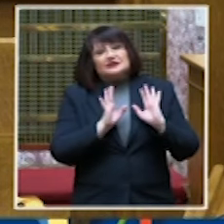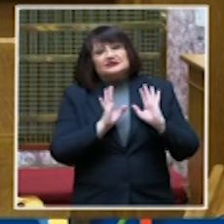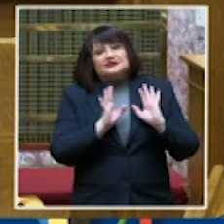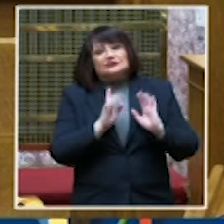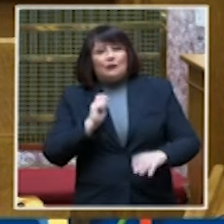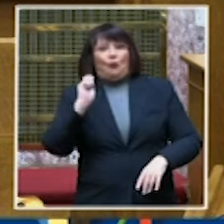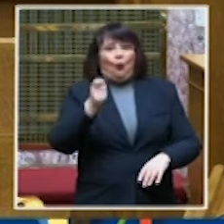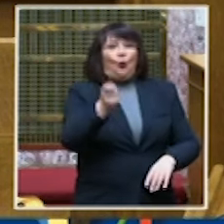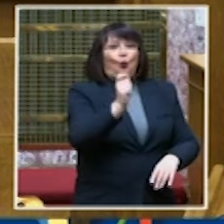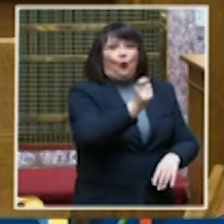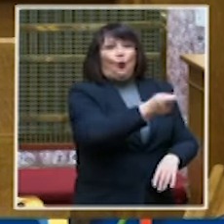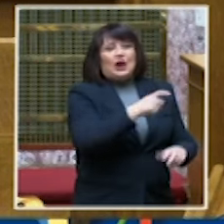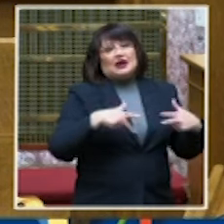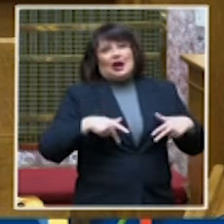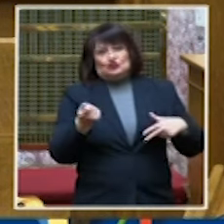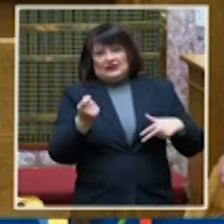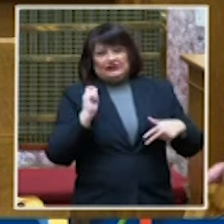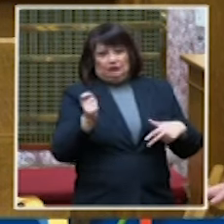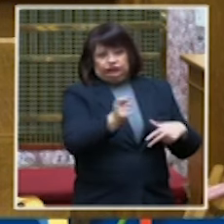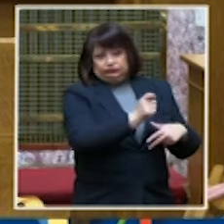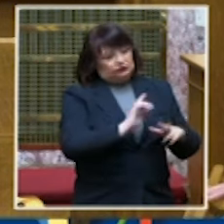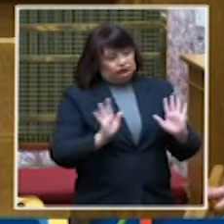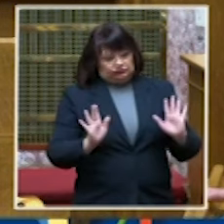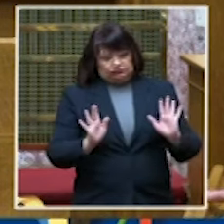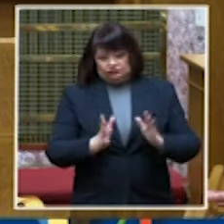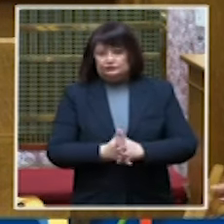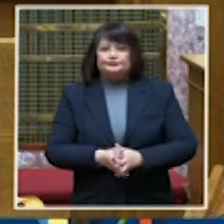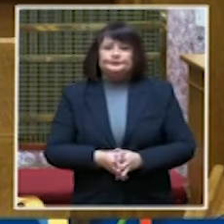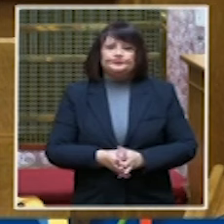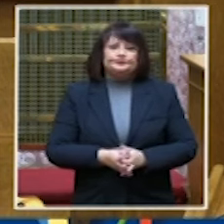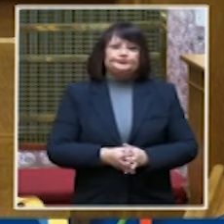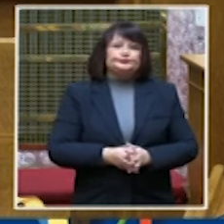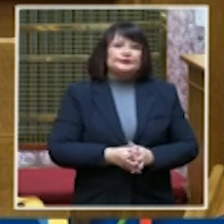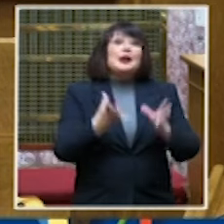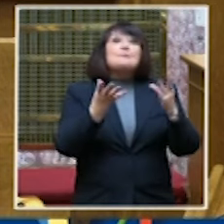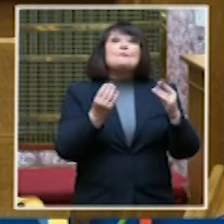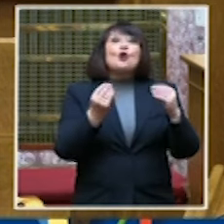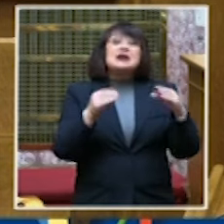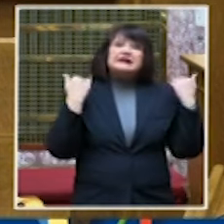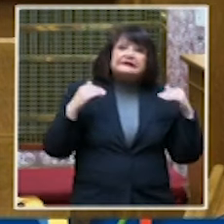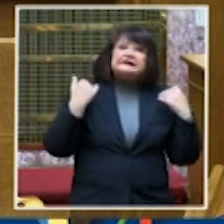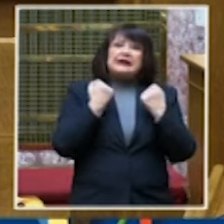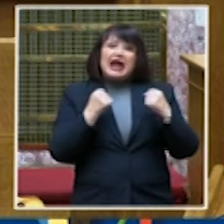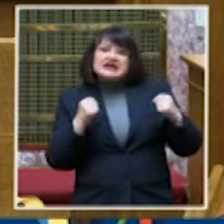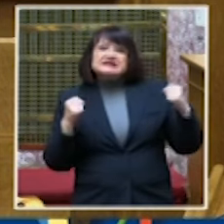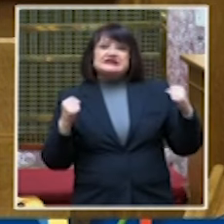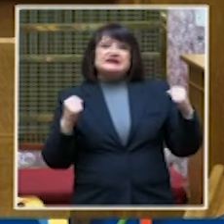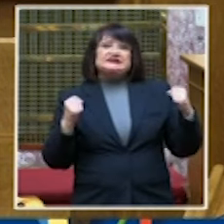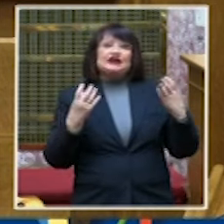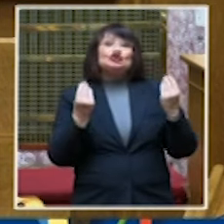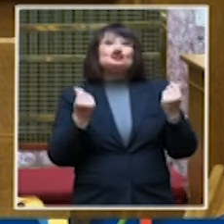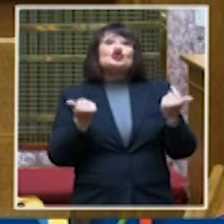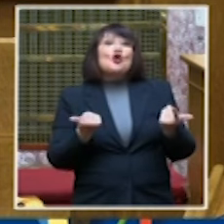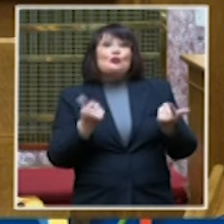απλόχερα από το κράτος. Γιατί μόνο όταν οι πολλοί ασκούνται συστηματικά κάνοντας στάσεις ζωής στον αθλητισμό και